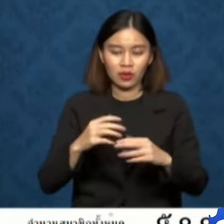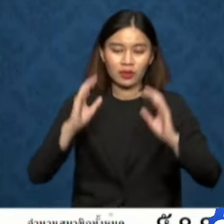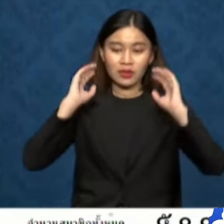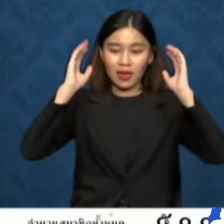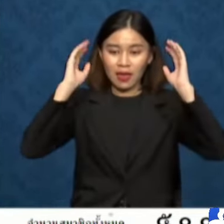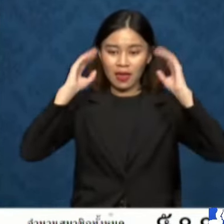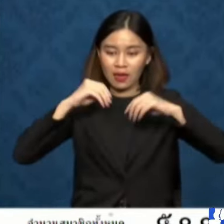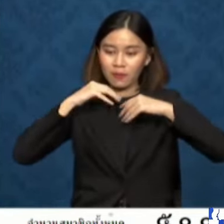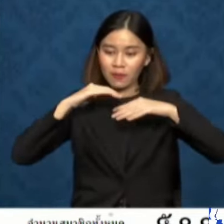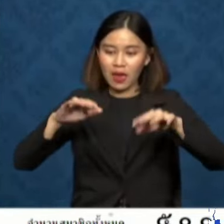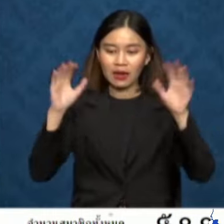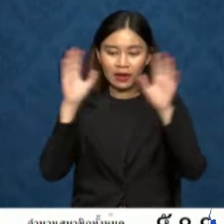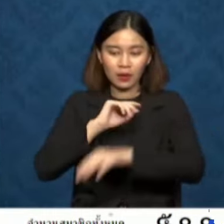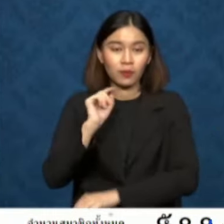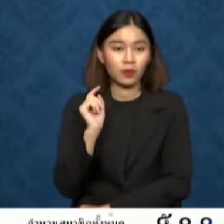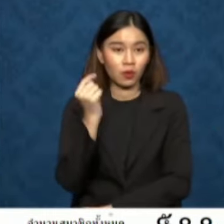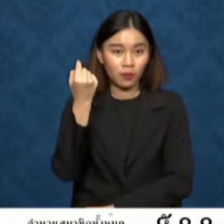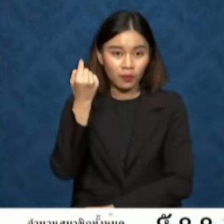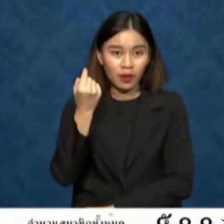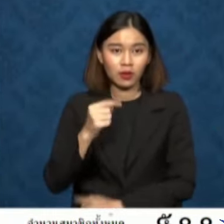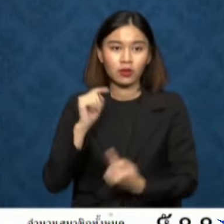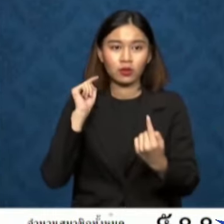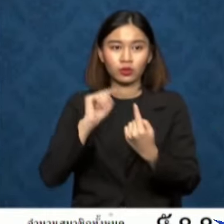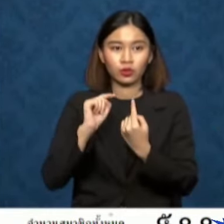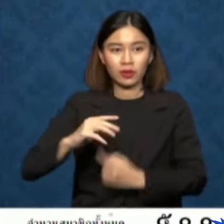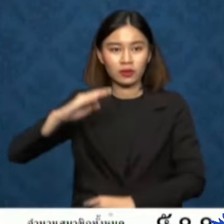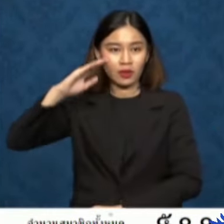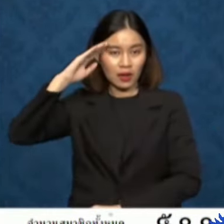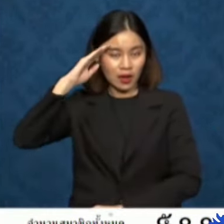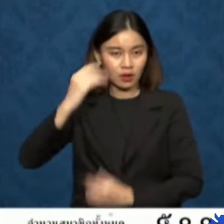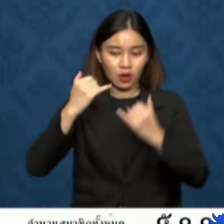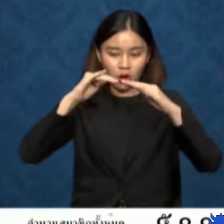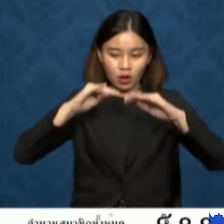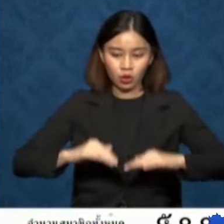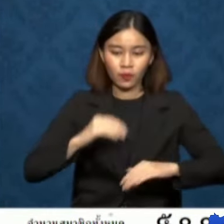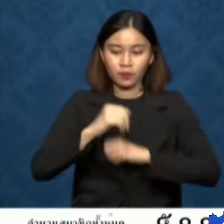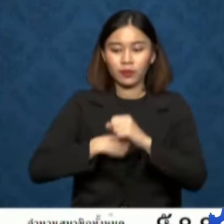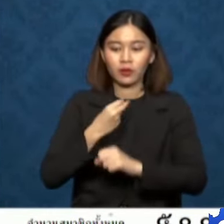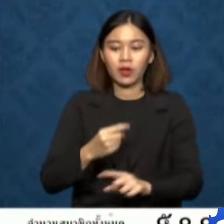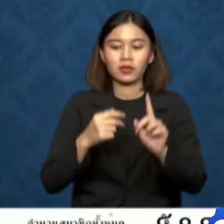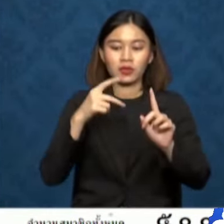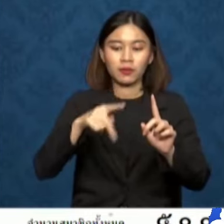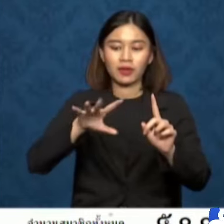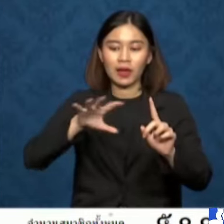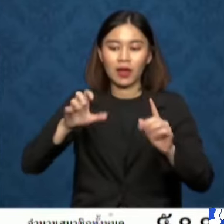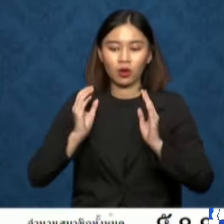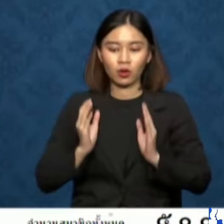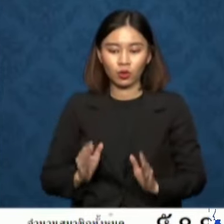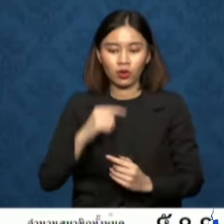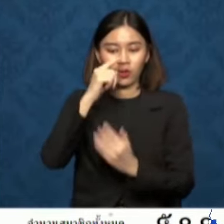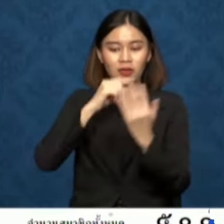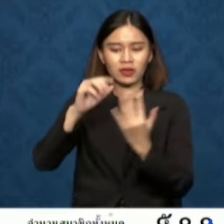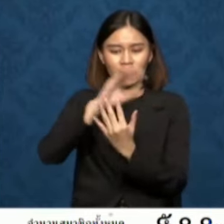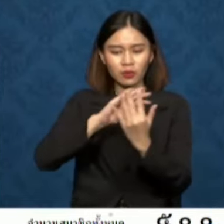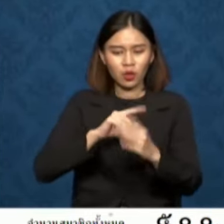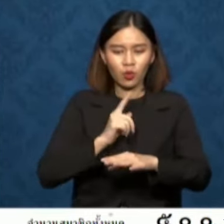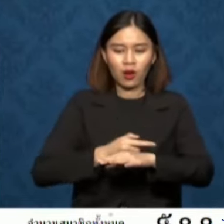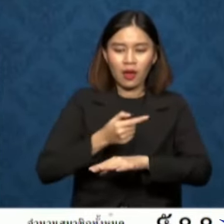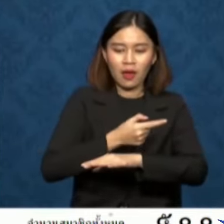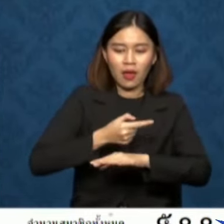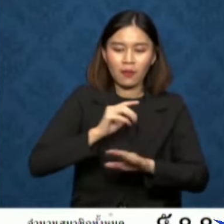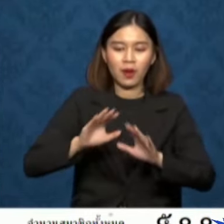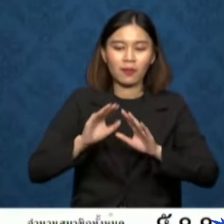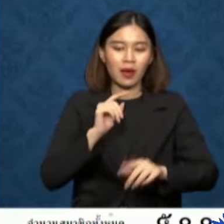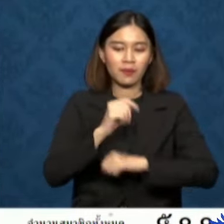ตลาดเหมือนเป็นของใหม่ที่ยอดเกณฑ์ทหารลดลงเฉลี่ยแค่ปีละ1,500คนประเทศของเราต้องใช้เวลาอีกราว